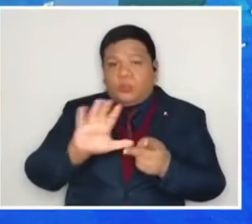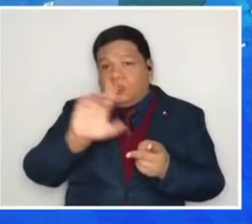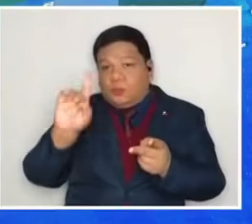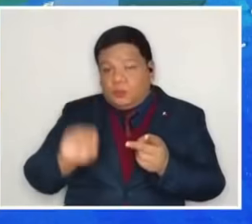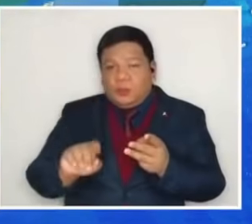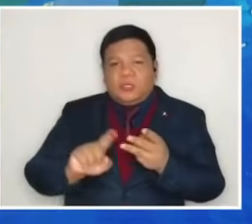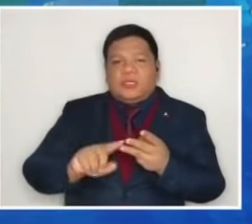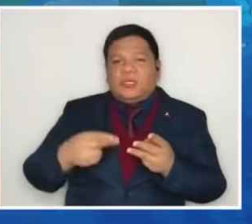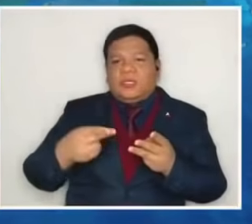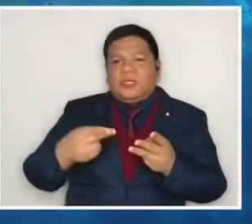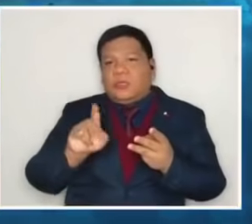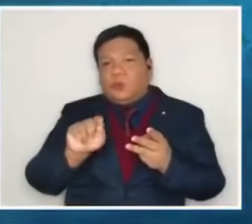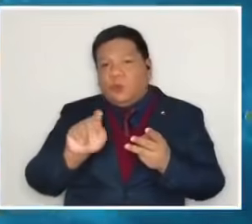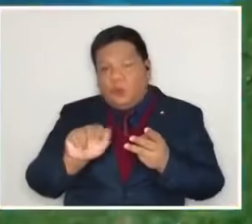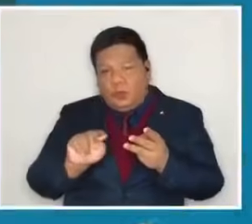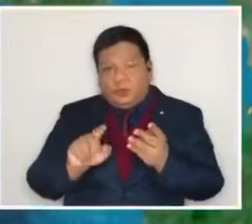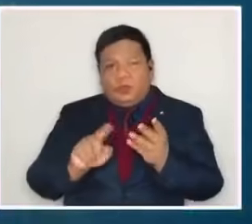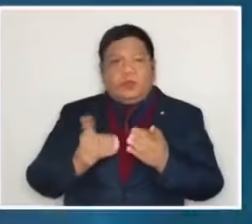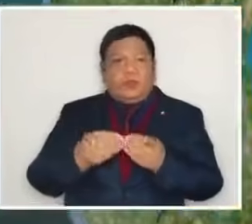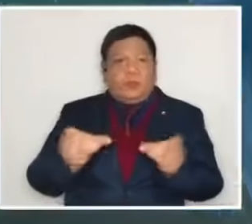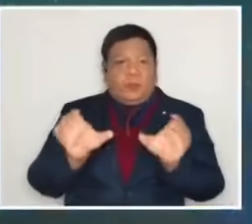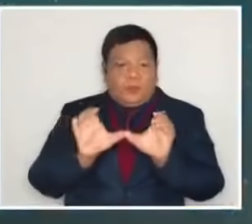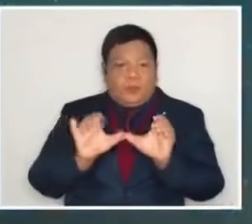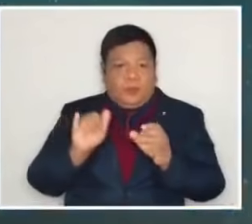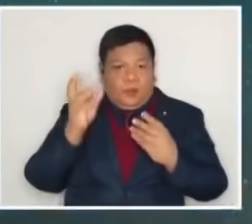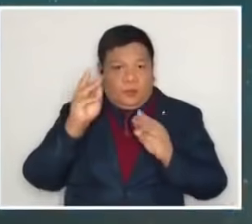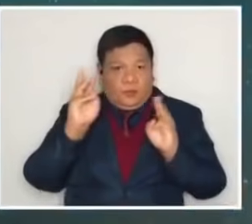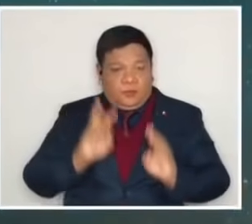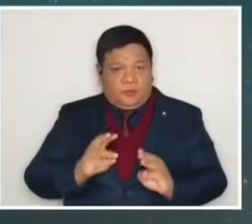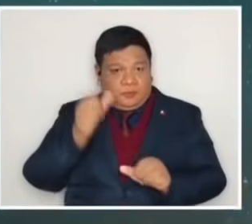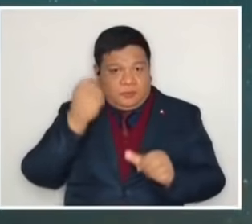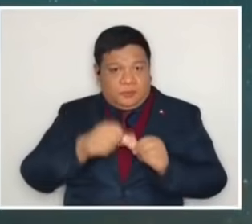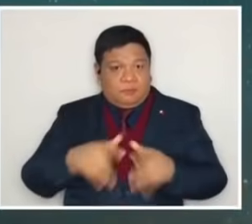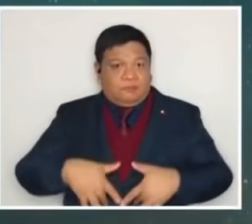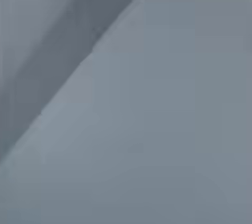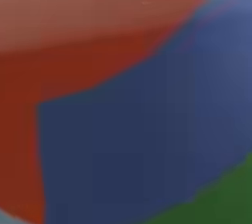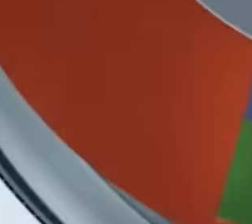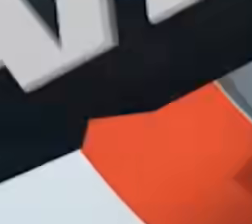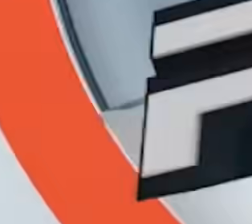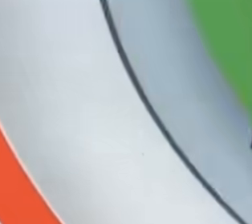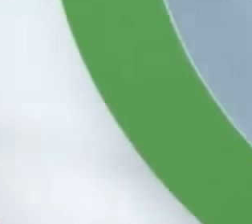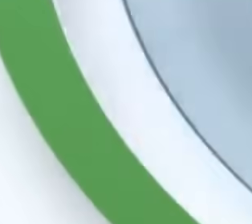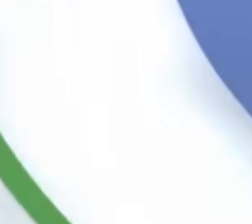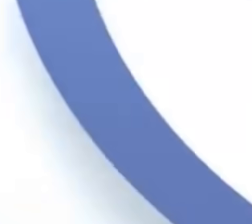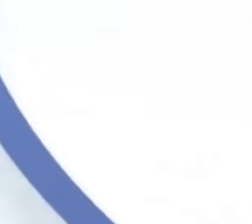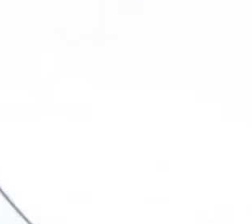Yan po ang lagay ng panahon. Lagi nating tatandaan, ang buhay ay weather lang.